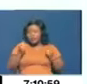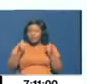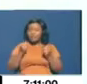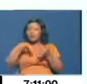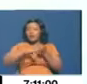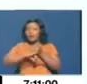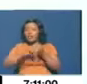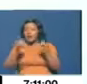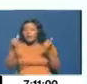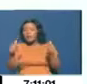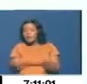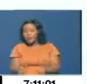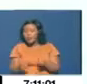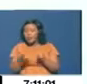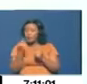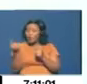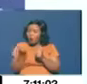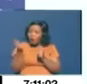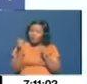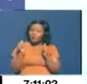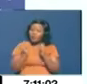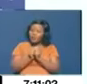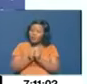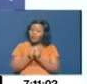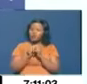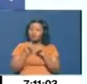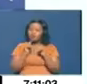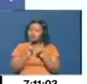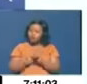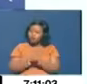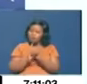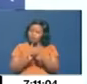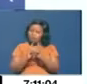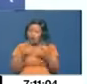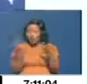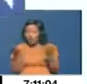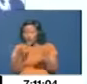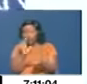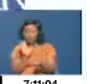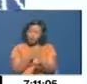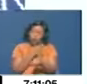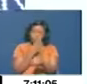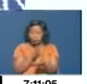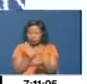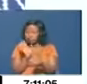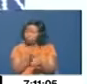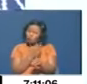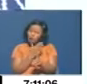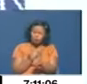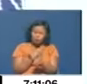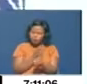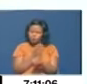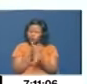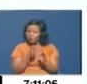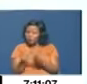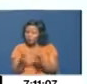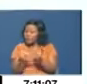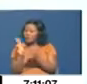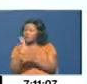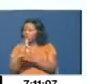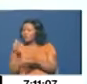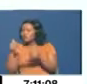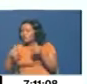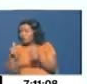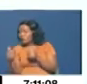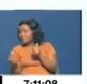mlikuwa ko mkifuatana, wanaita kutongozana, mlikuwa mnatumia njia gani, nini kilikuwa kinafanyika? Kwa